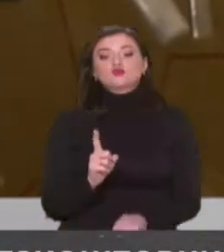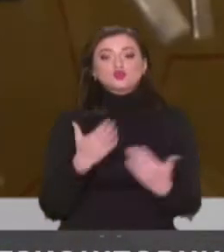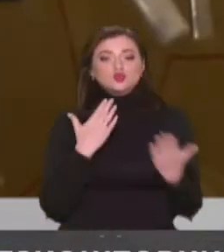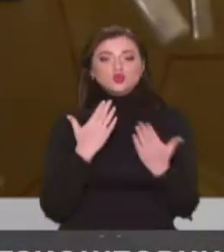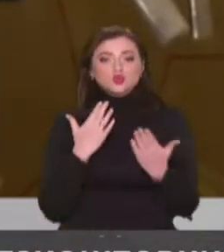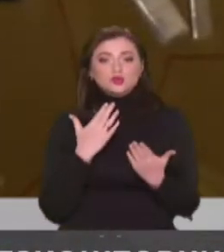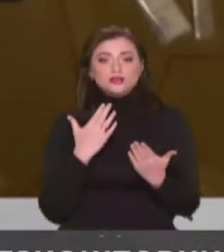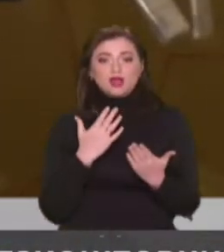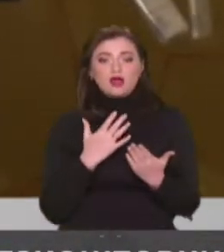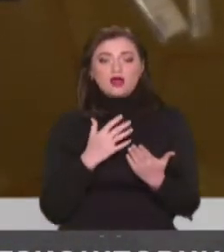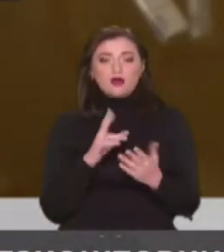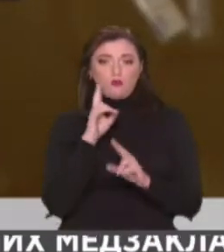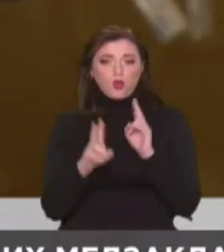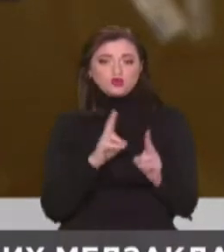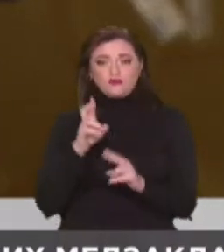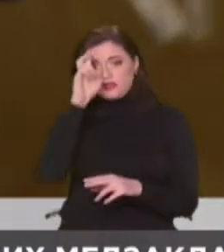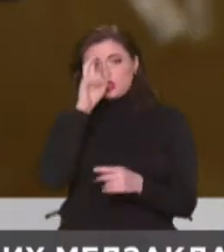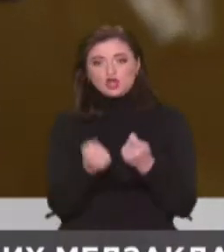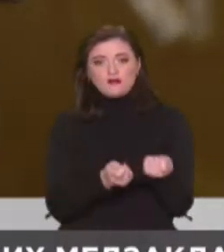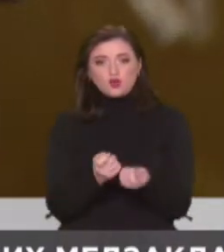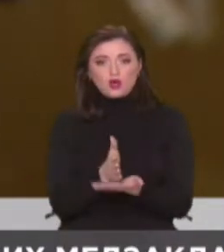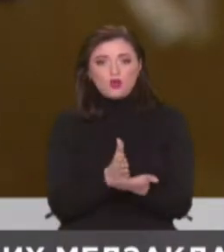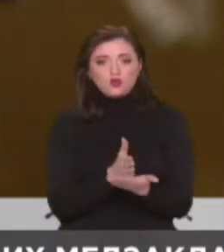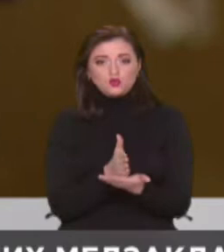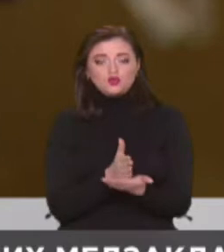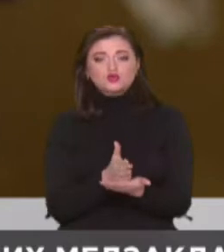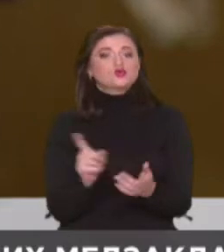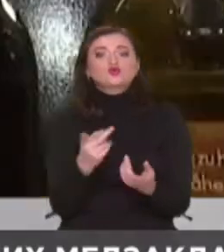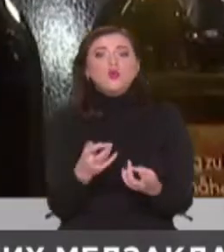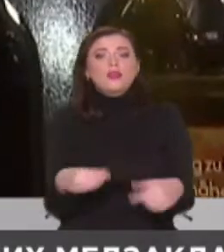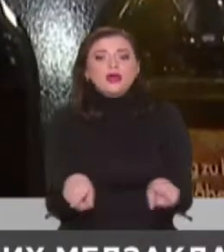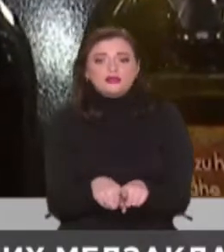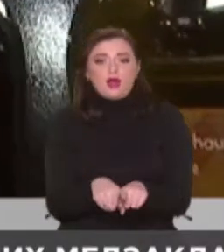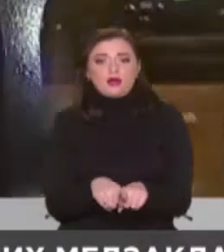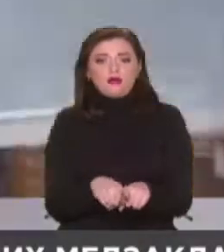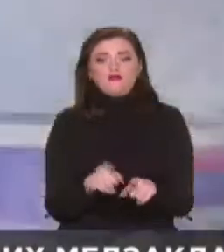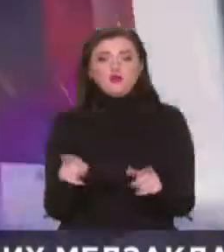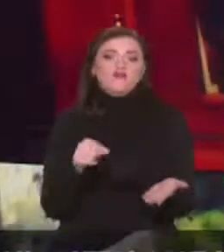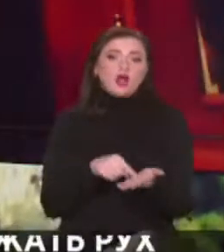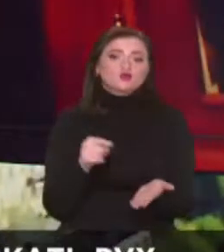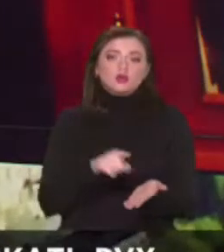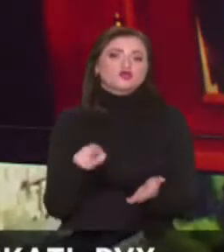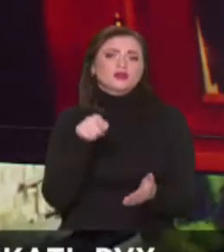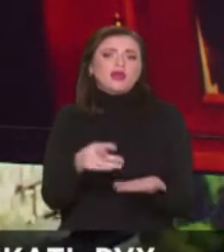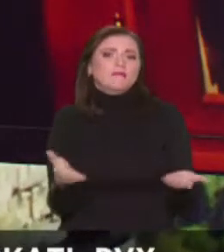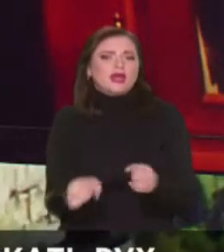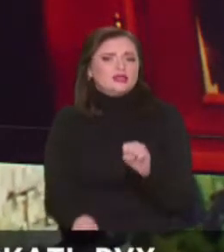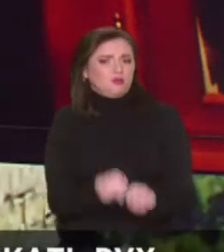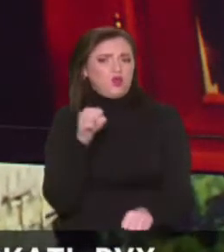власне, самого позову Державної регуляторної служби? Що не так? Тому що вони вказують на те, що там якесь